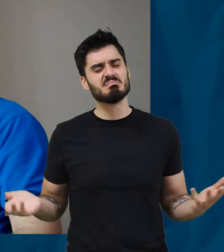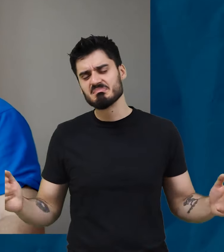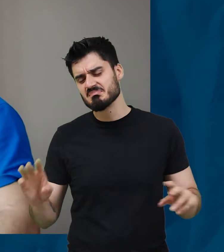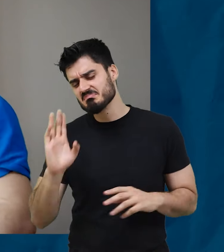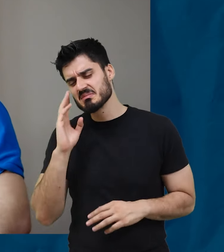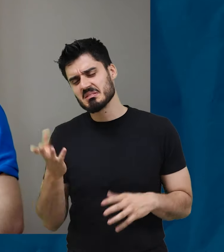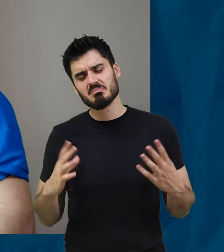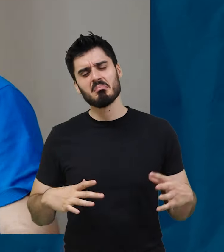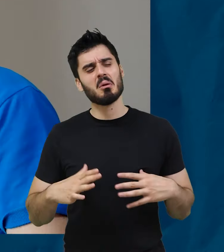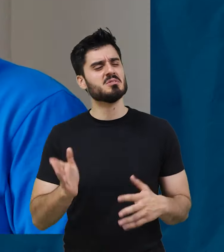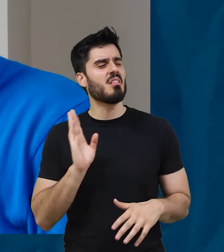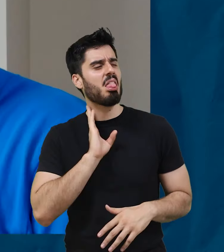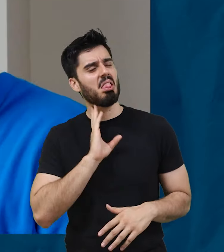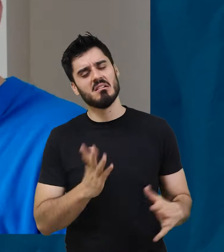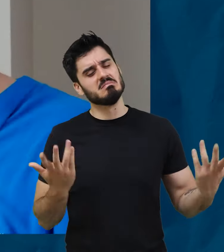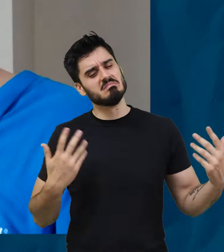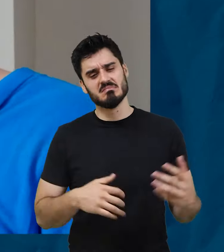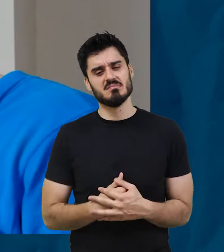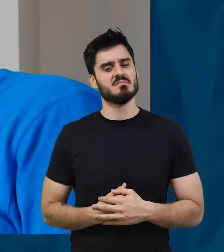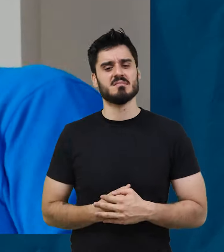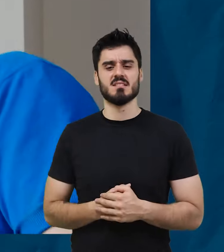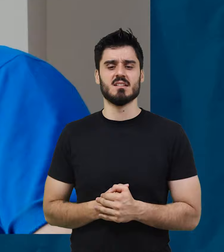Спим си